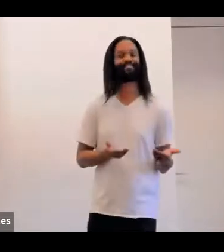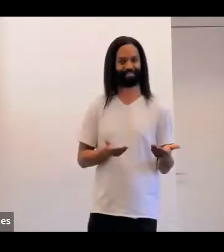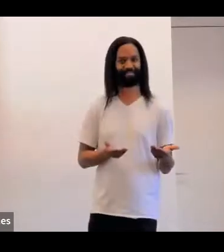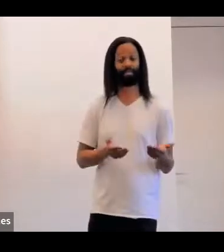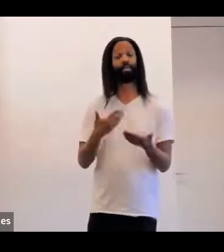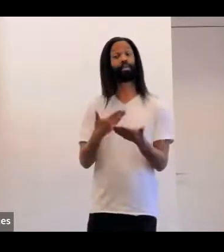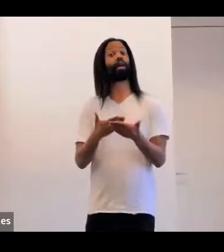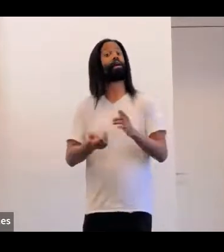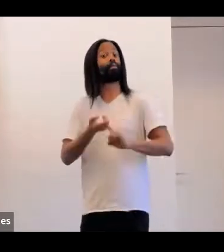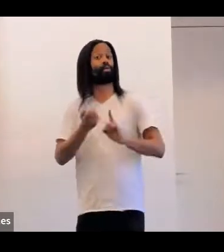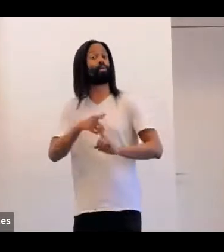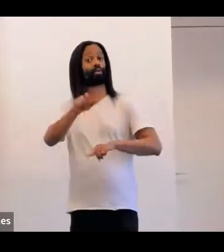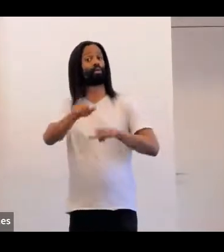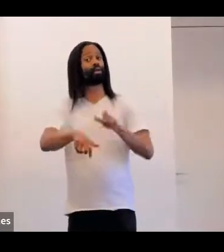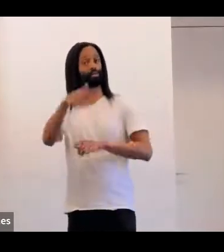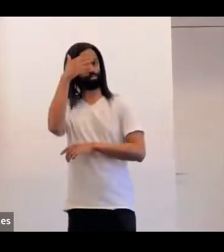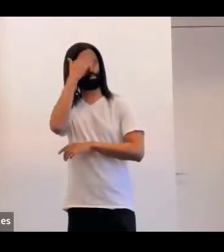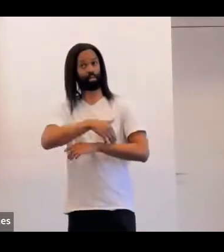personnes sans abri.